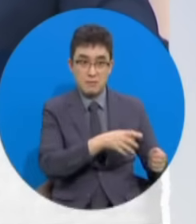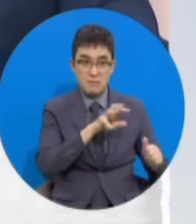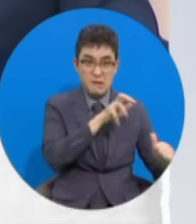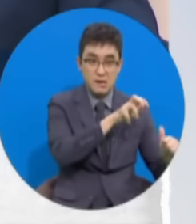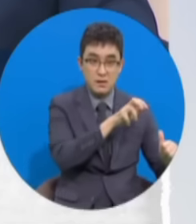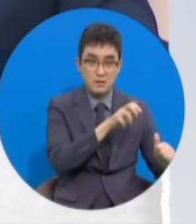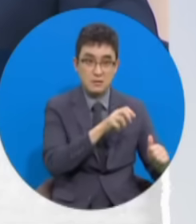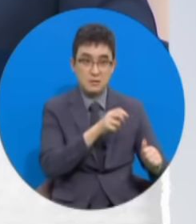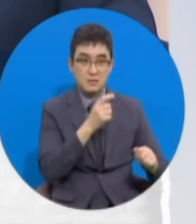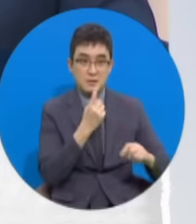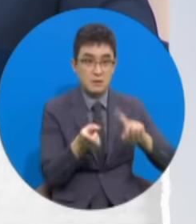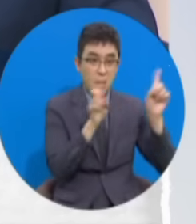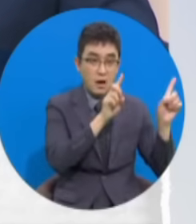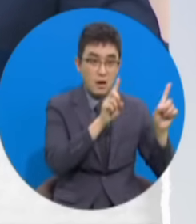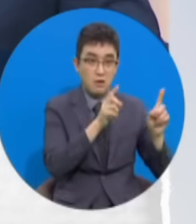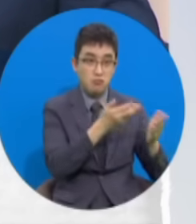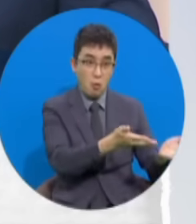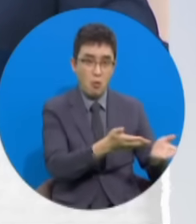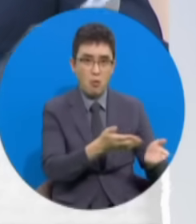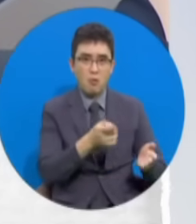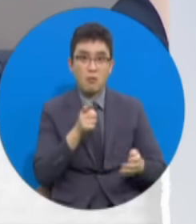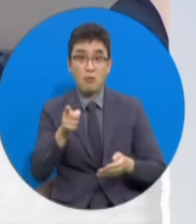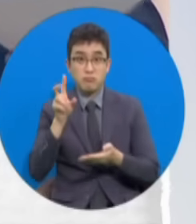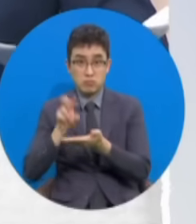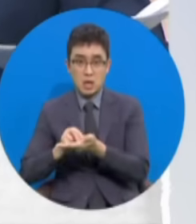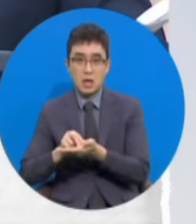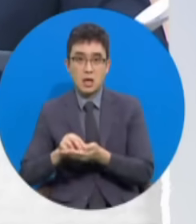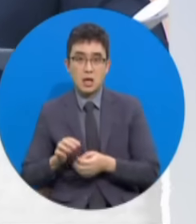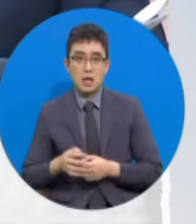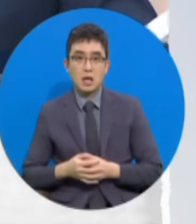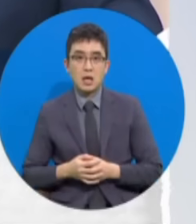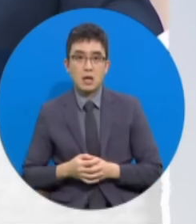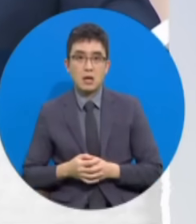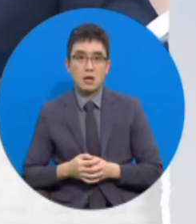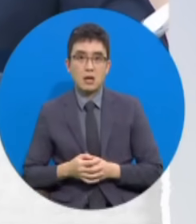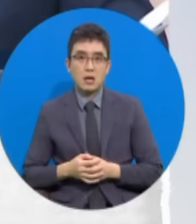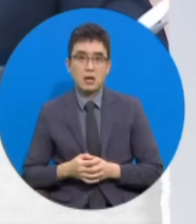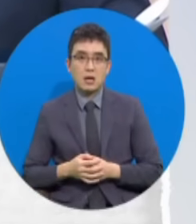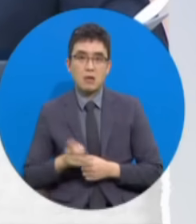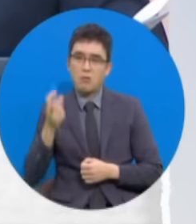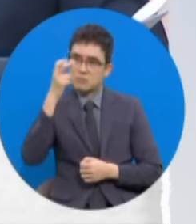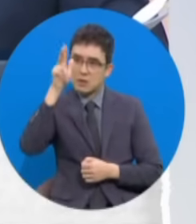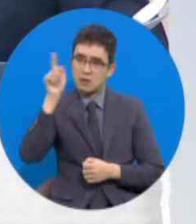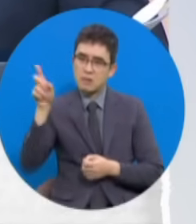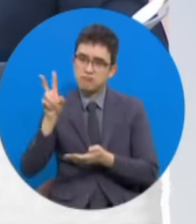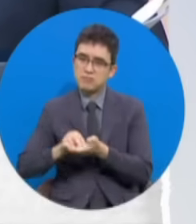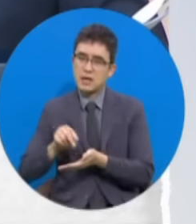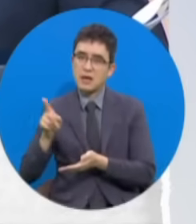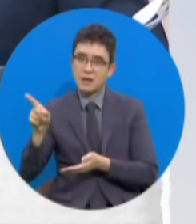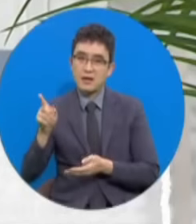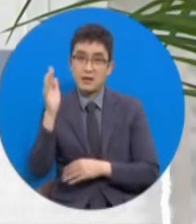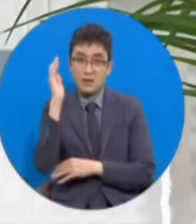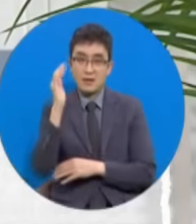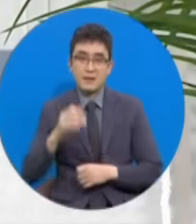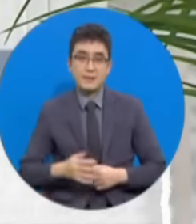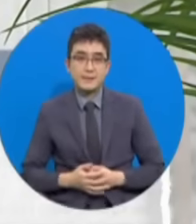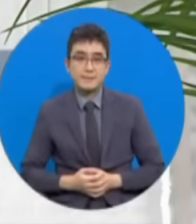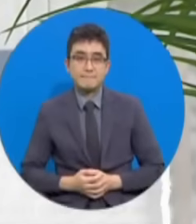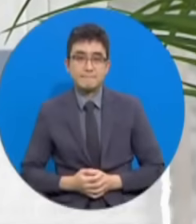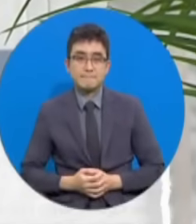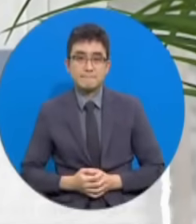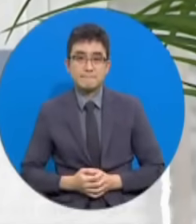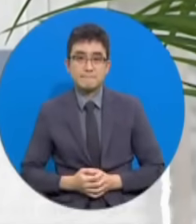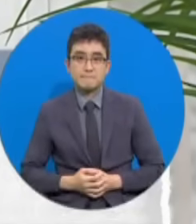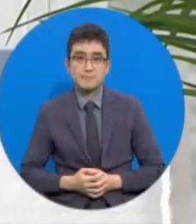프레임 안에 들어가서 논의를 하고 있다 보니까 지금 여기에서 정말 문제가 있느냐 이 이야기를 하는 것이라고 보고 있거든요. 이런